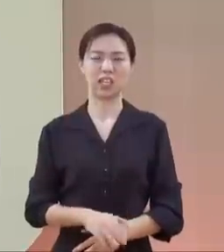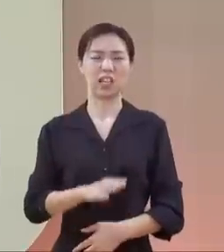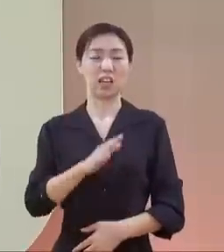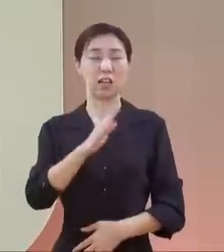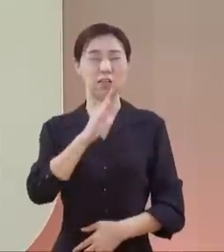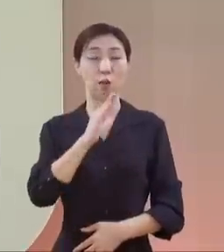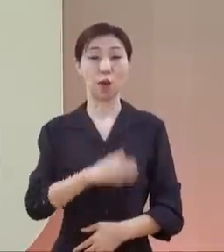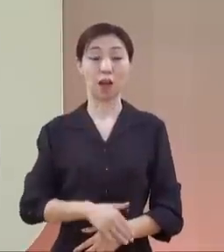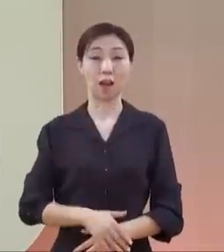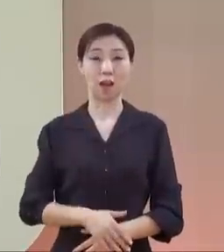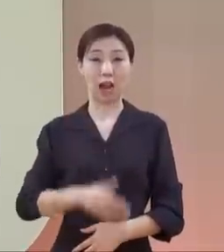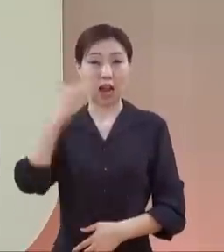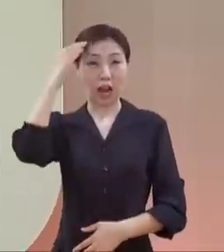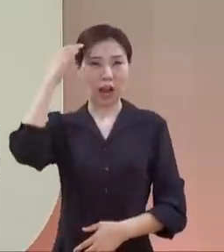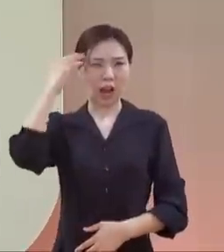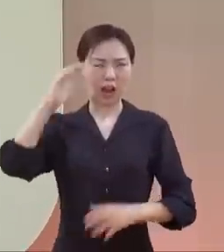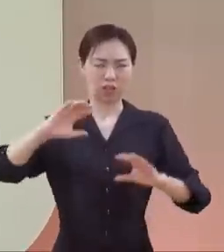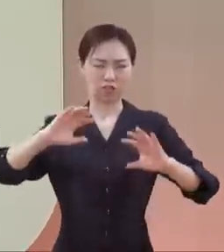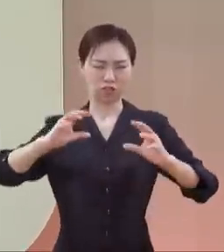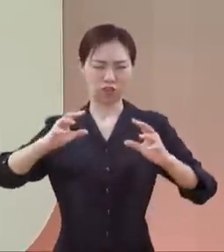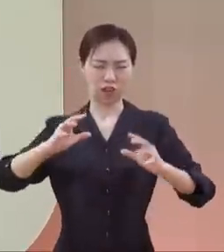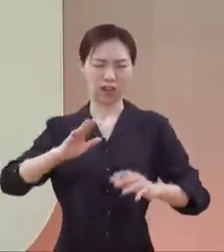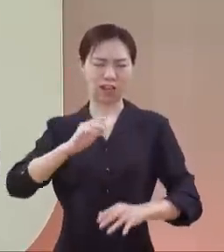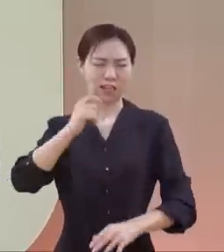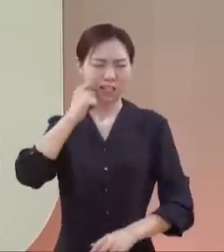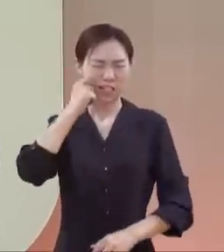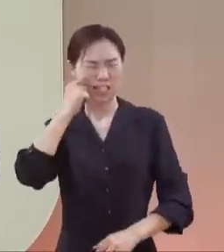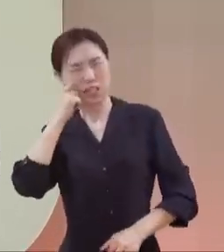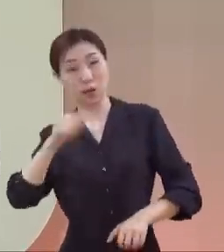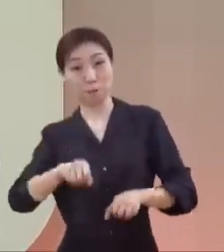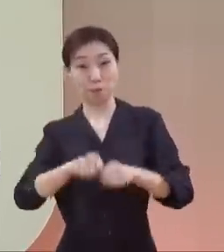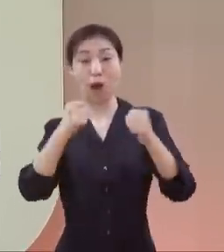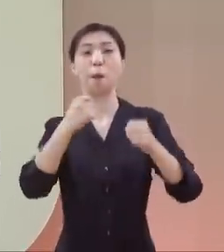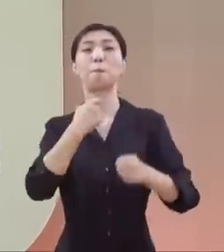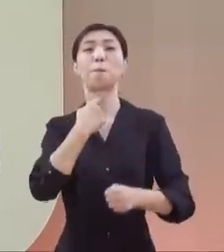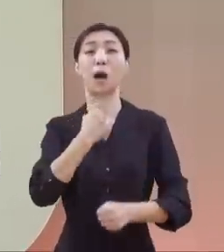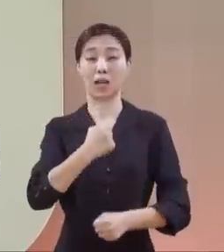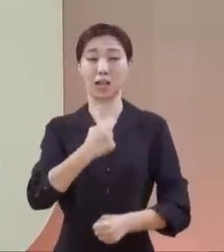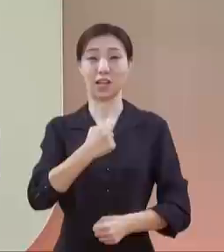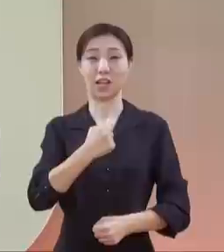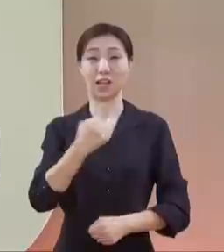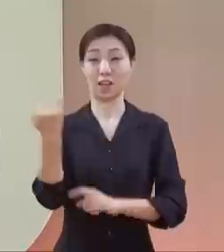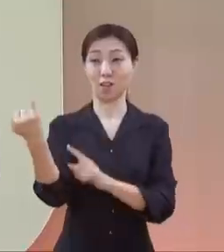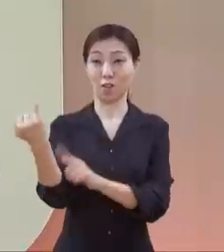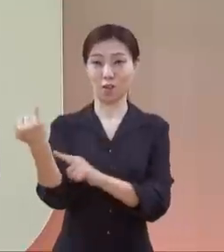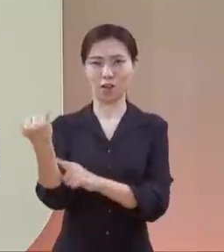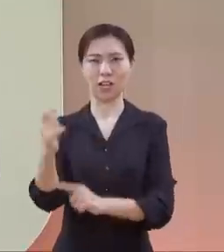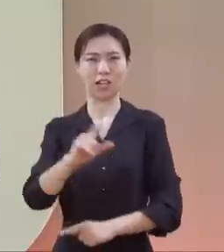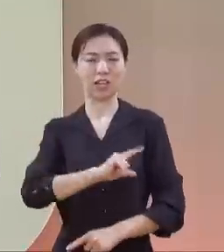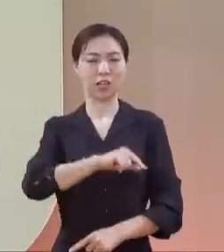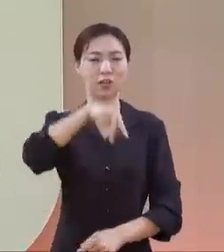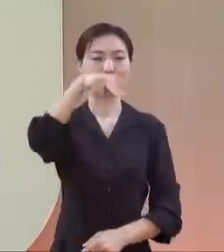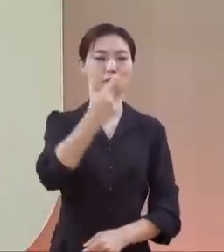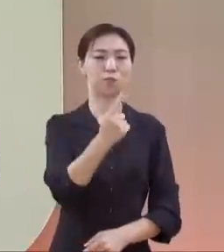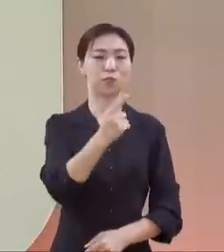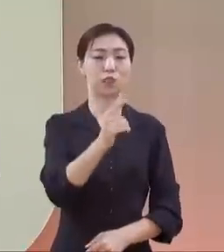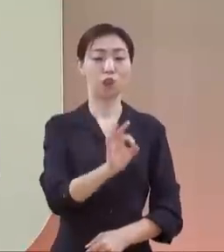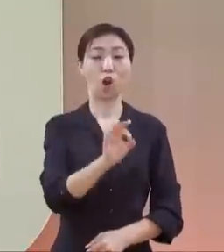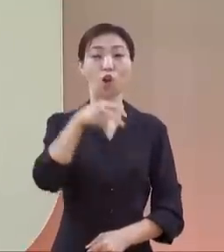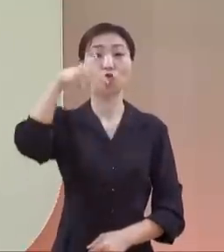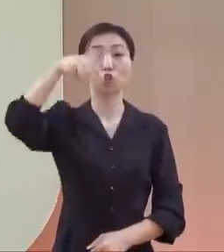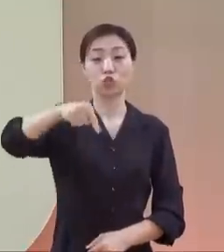크나큰 선풍적인 인기를 끌었던 수덕사의 여승이란 노래를 부르신 성춘이의 불자님